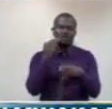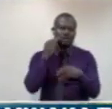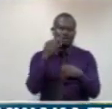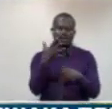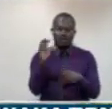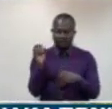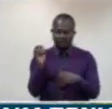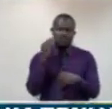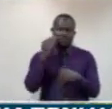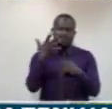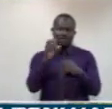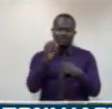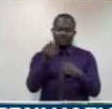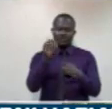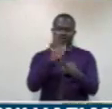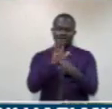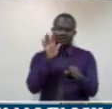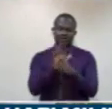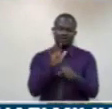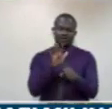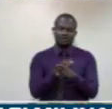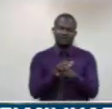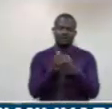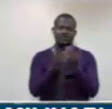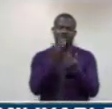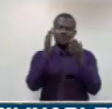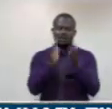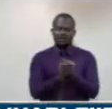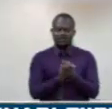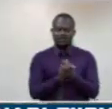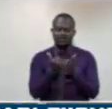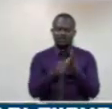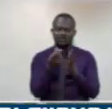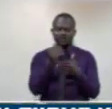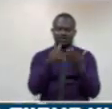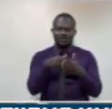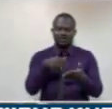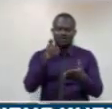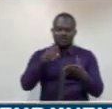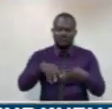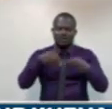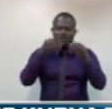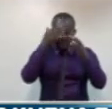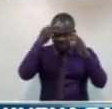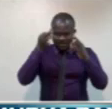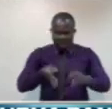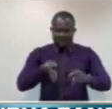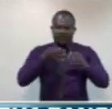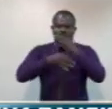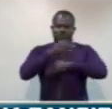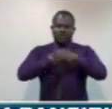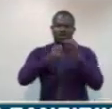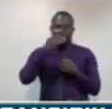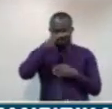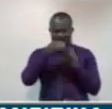500. Miliyoni 500 ni amafaranga menshi cyane ku mworozi. Ikibazo cy'uyu mwenda aborozi baberewemo muri iyi nama hanzwe ku ruganda Inyange